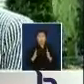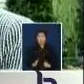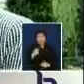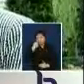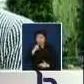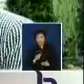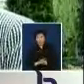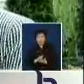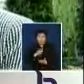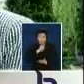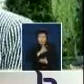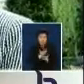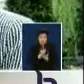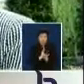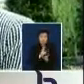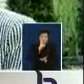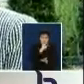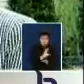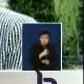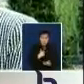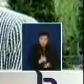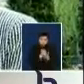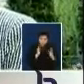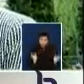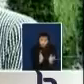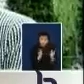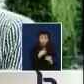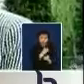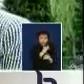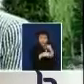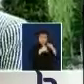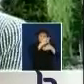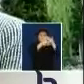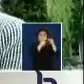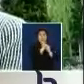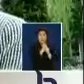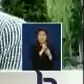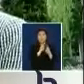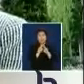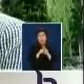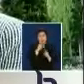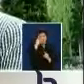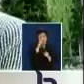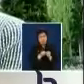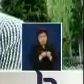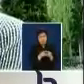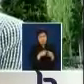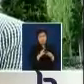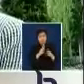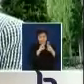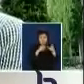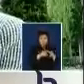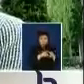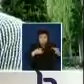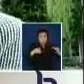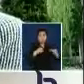มถึงการที่จะทำอย่างไรส่งเสริมให้นักธุรกิจไทยนั้นมีศักยภาพแล้วก็ในการพัฒนาที่จะเติบโตขึ้นในอนาคตด้วย